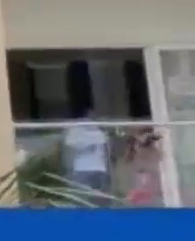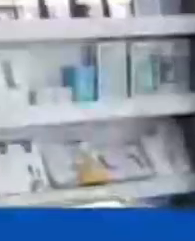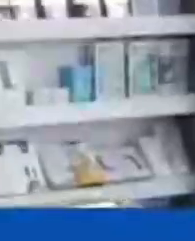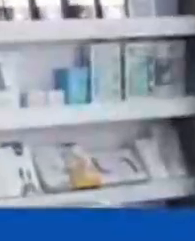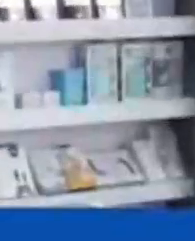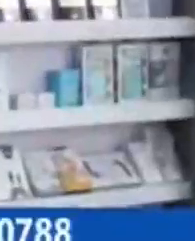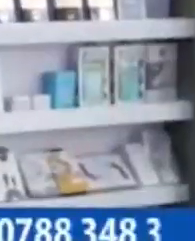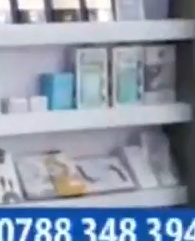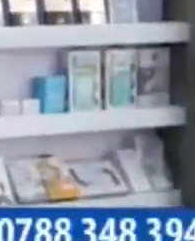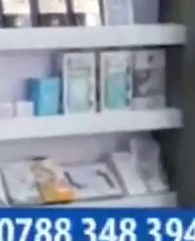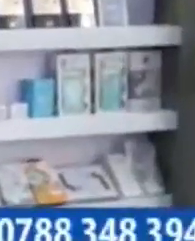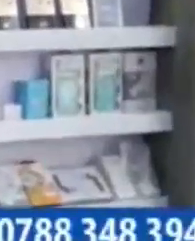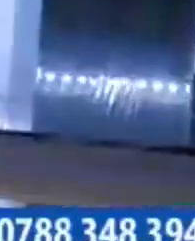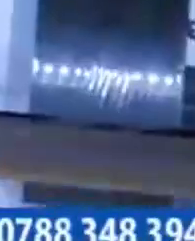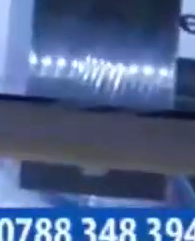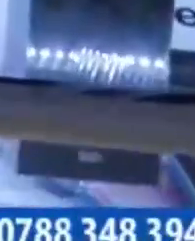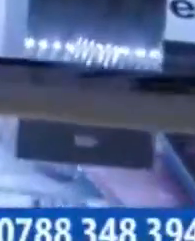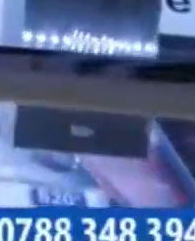Hamagara